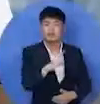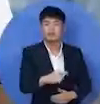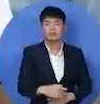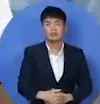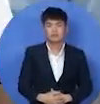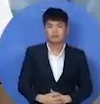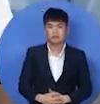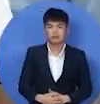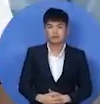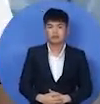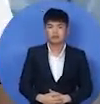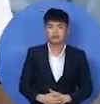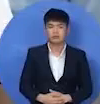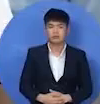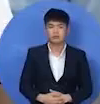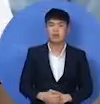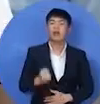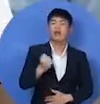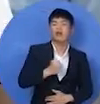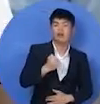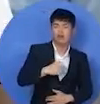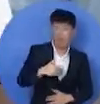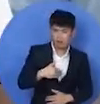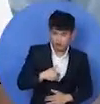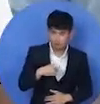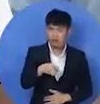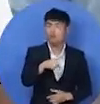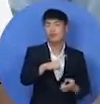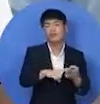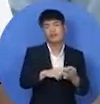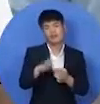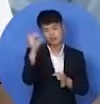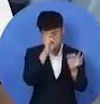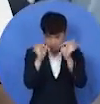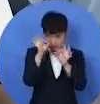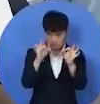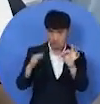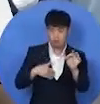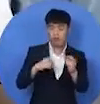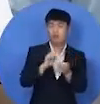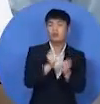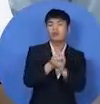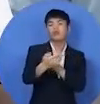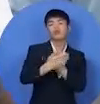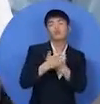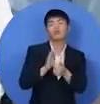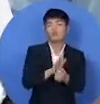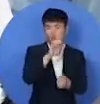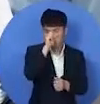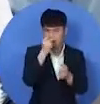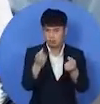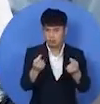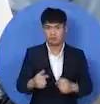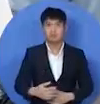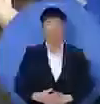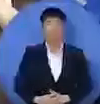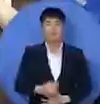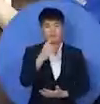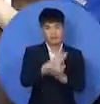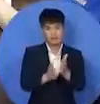다들. 이제 그런 방향들을 좀 찾아서 이렇게 협업하는 단계를 좀 많이 갖기로